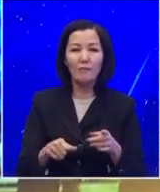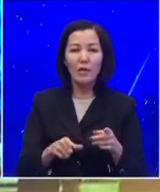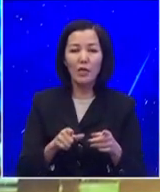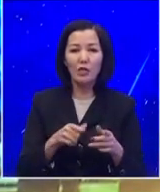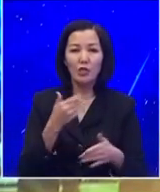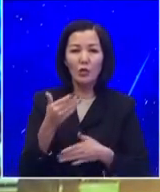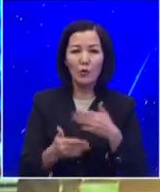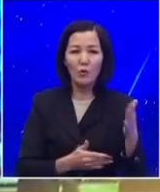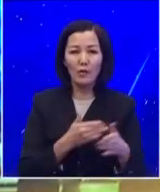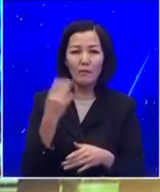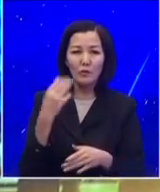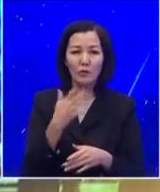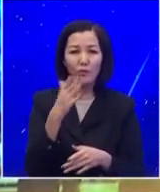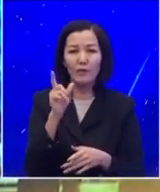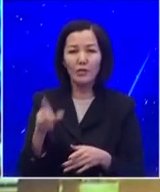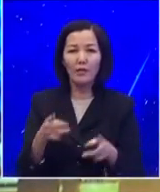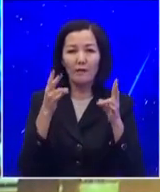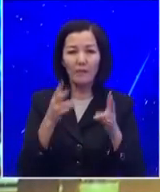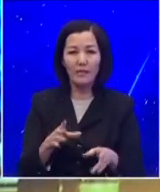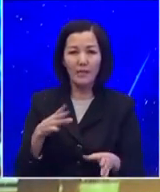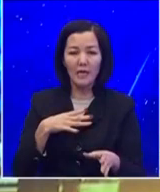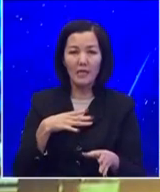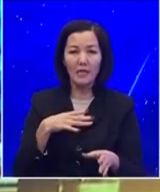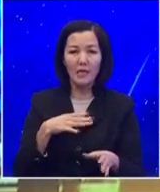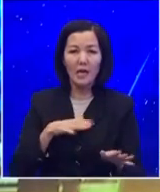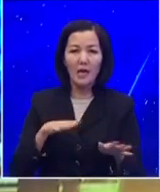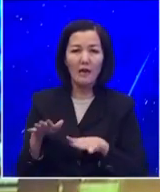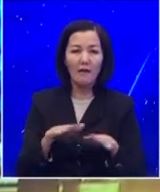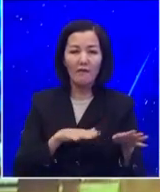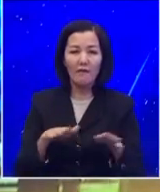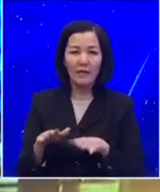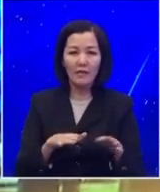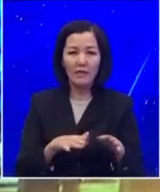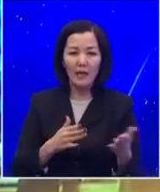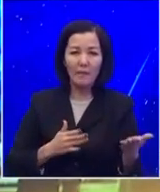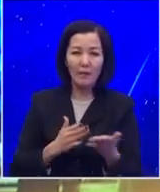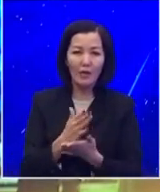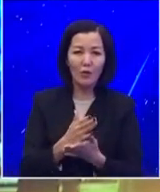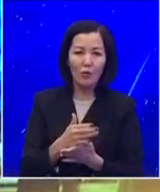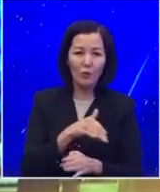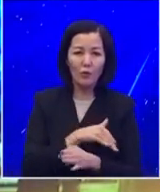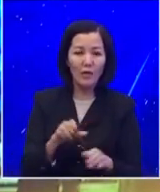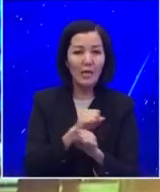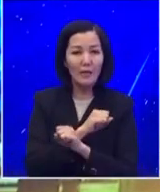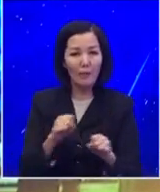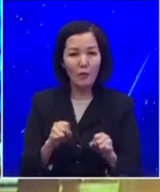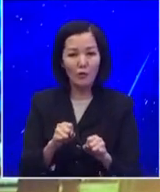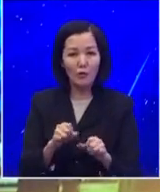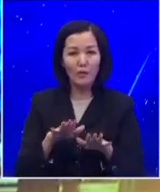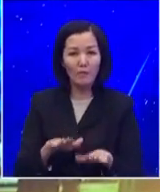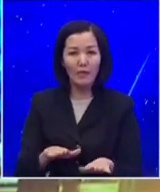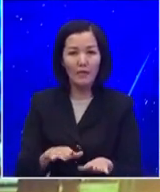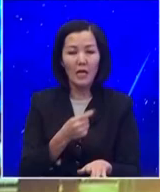В них пострадали 45 человек. Львиная доля нарушений приходится на переход улиц в неположенном месте. Несмотря